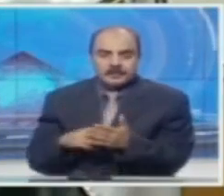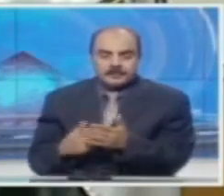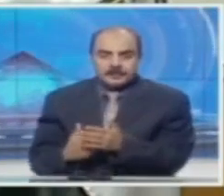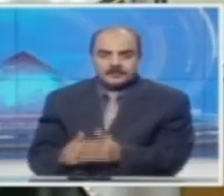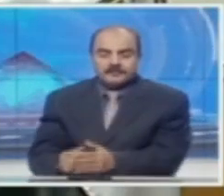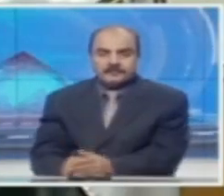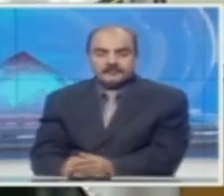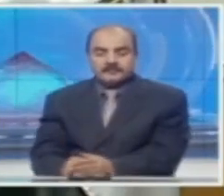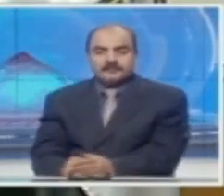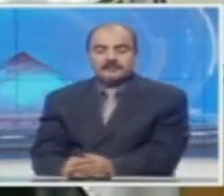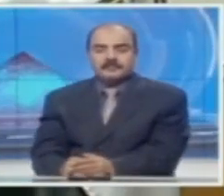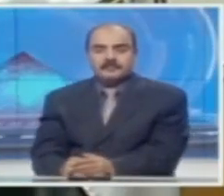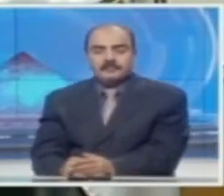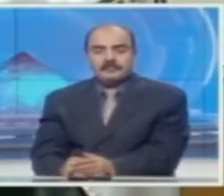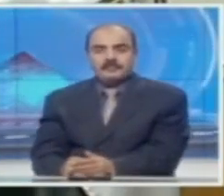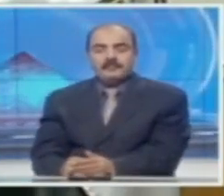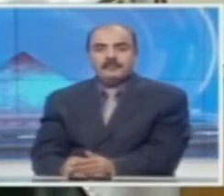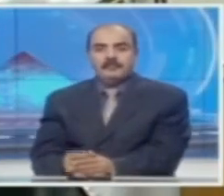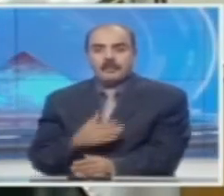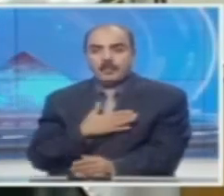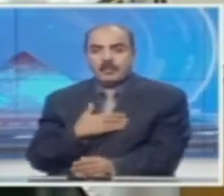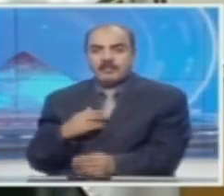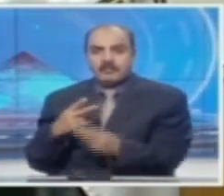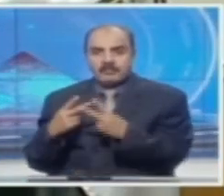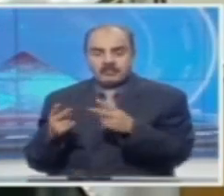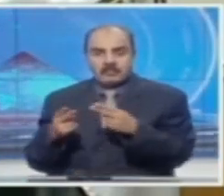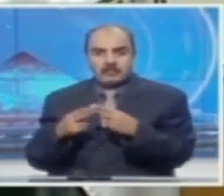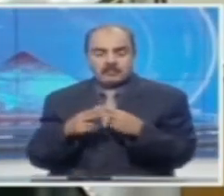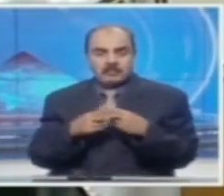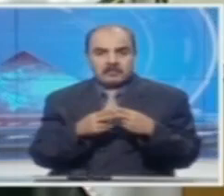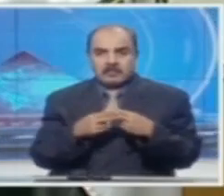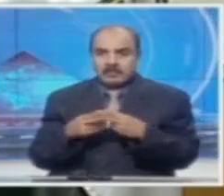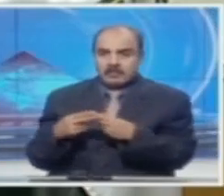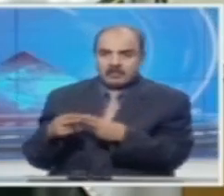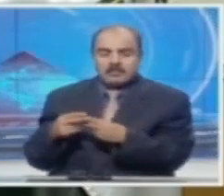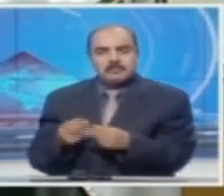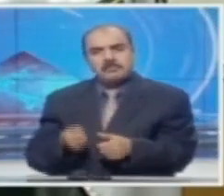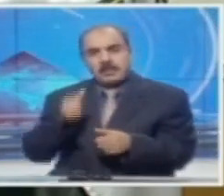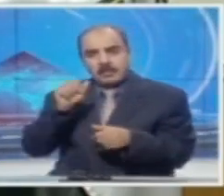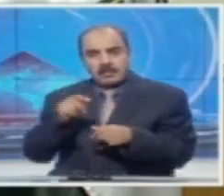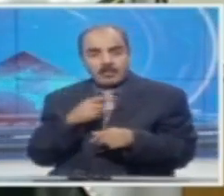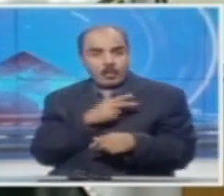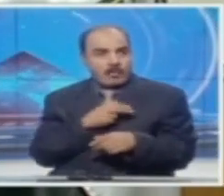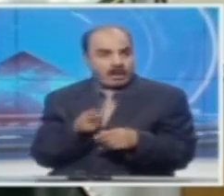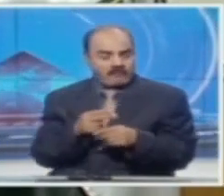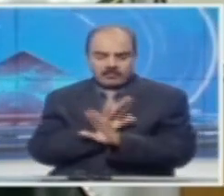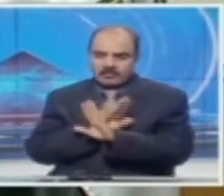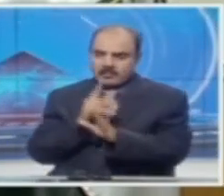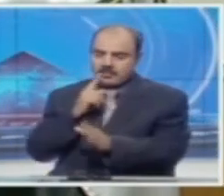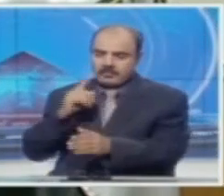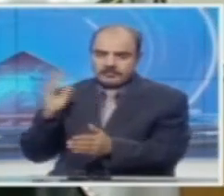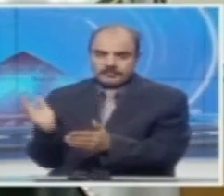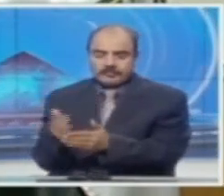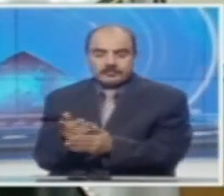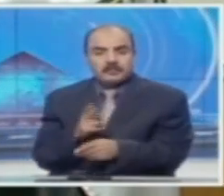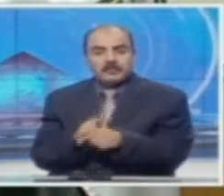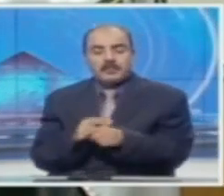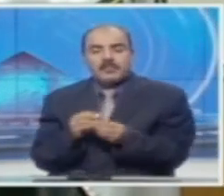المعتمدة متى وافقت الجهة الإدارية ذات الشأن على ذلك. أيضا الموافقة على التعدي